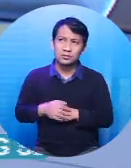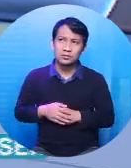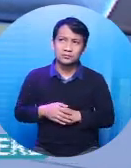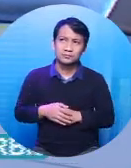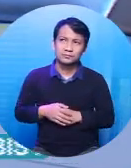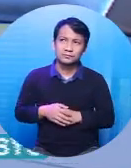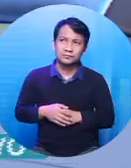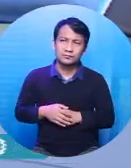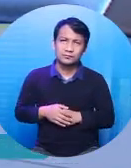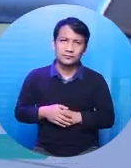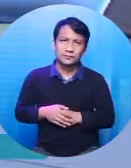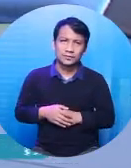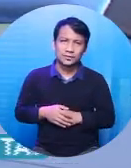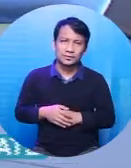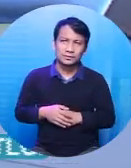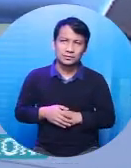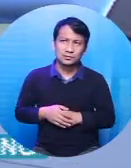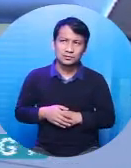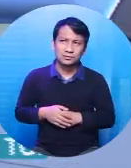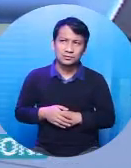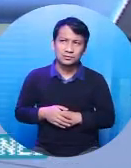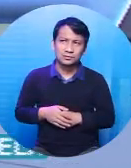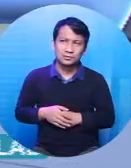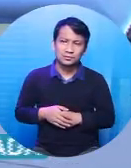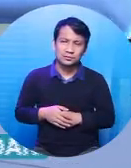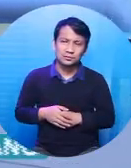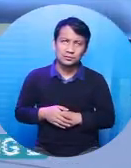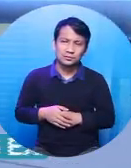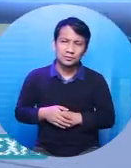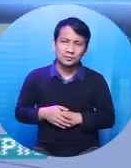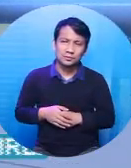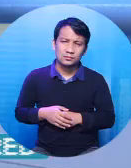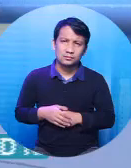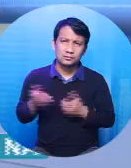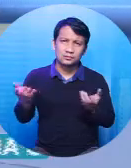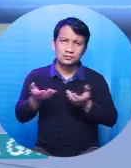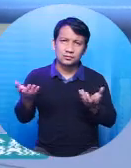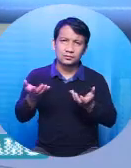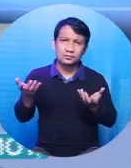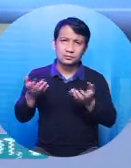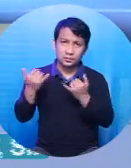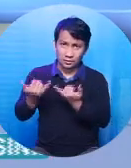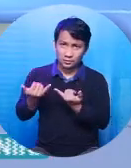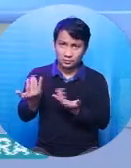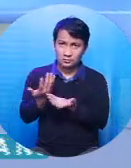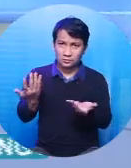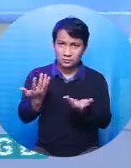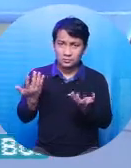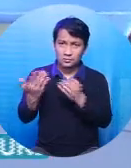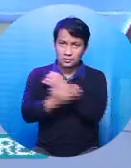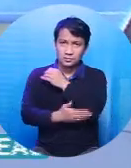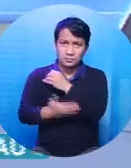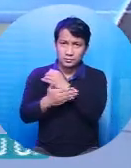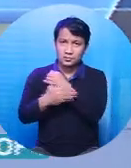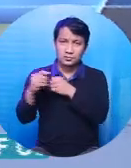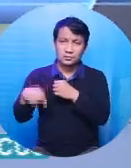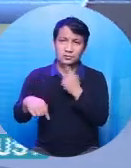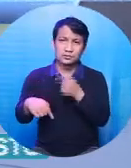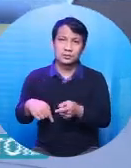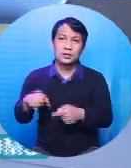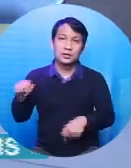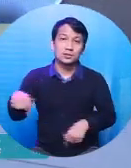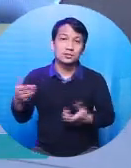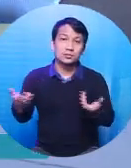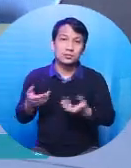Okay, bakit ito yung video ni... Okay. Saan po kayo ngayon, Ma'am Aileen? Nandito po ako sa Hong